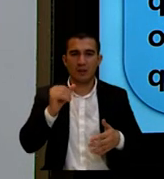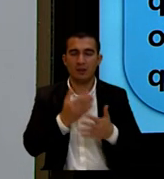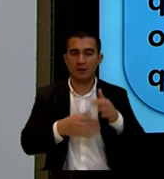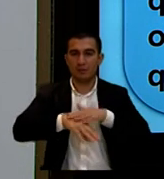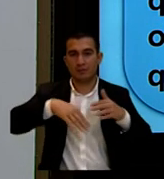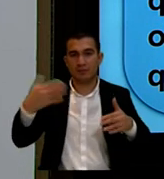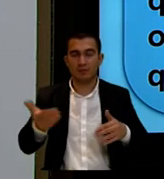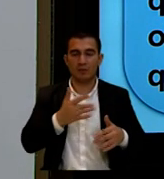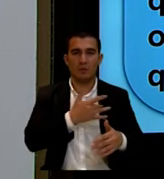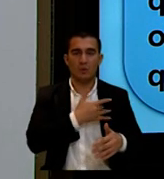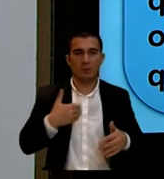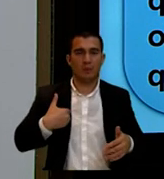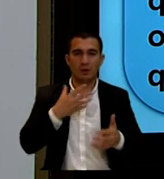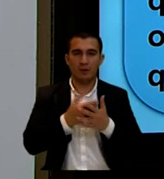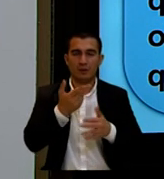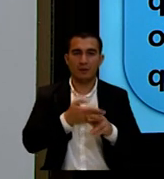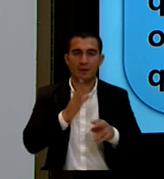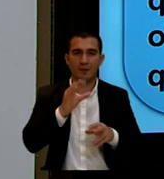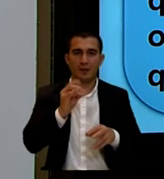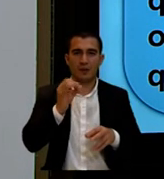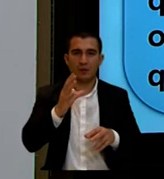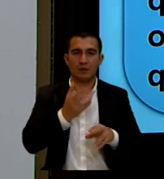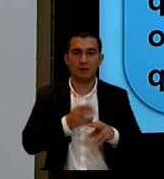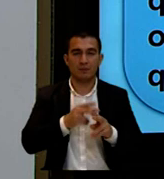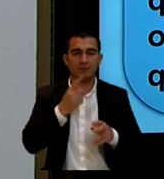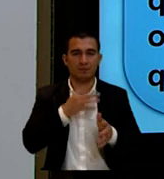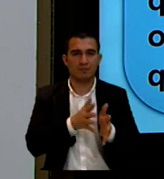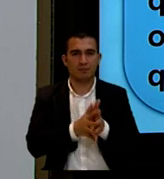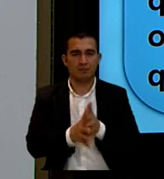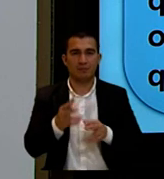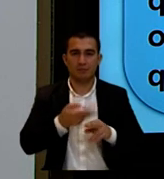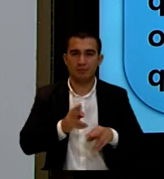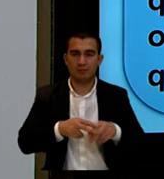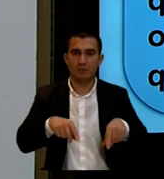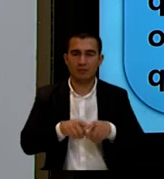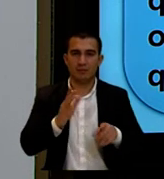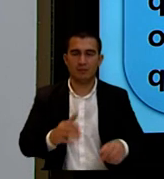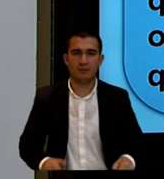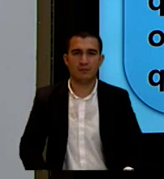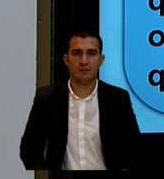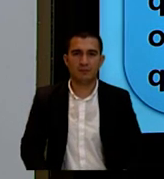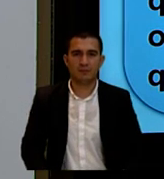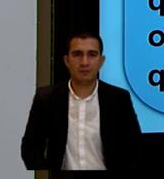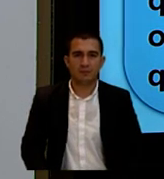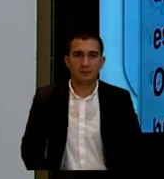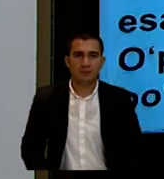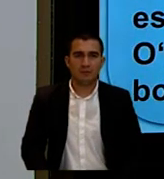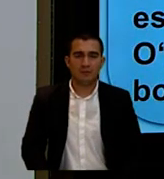esa o'pkaga ketuvchi venos qonga ega o'pka arteriyasi boshlanadi.